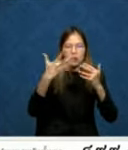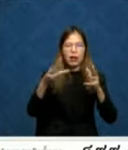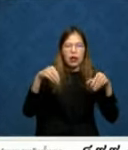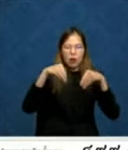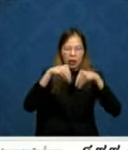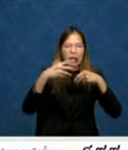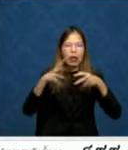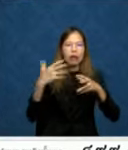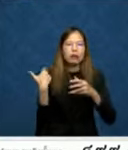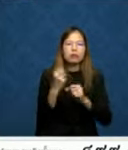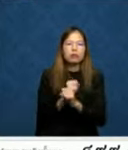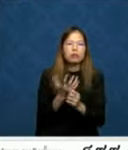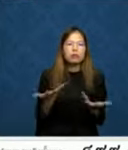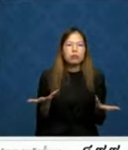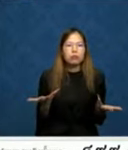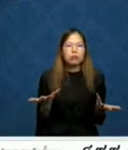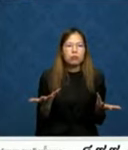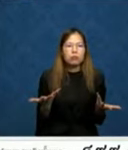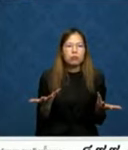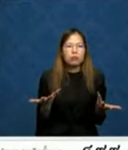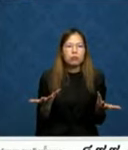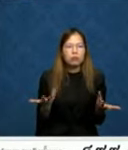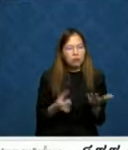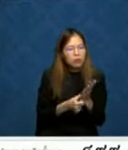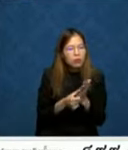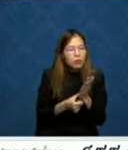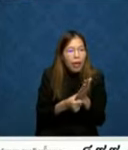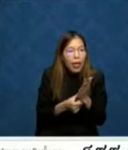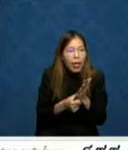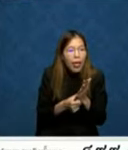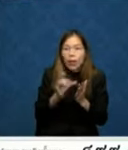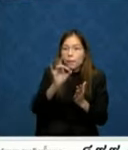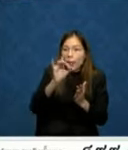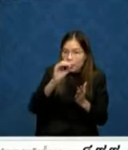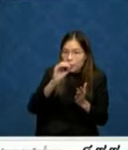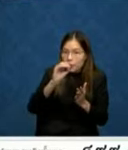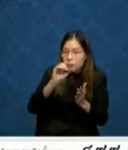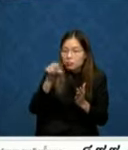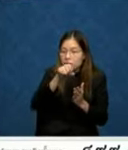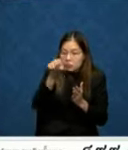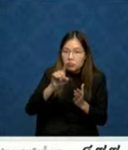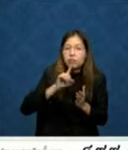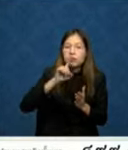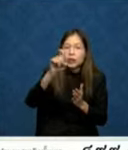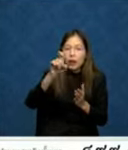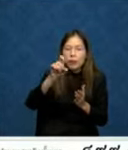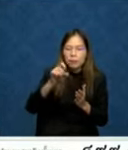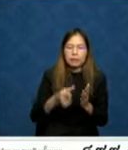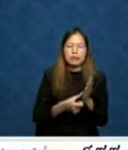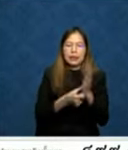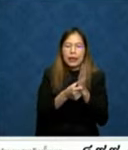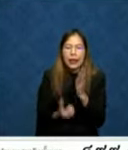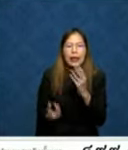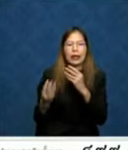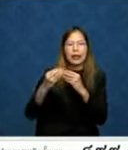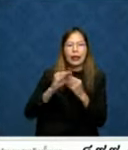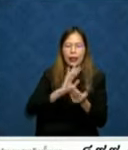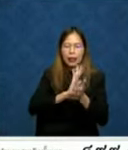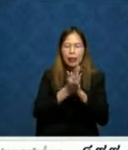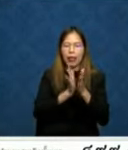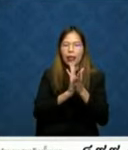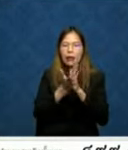ต่อไปท่านจะทำยังไงครับท่านจะแก้ให้เป็น 80% ไหมครับท่านจะแก้ไปเรื่อยๆอย่างนี้เหรอครับจะเอาแบบ